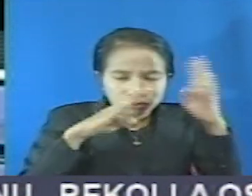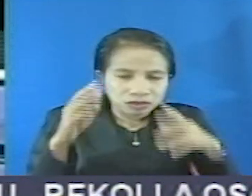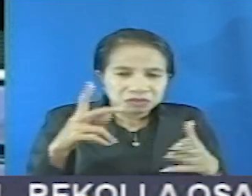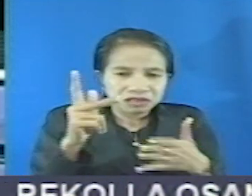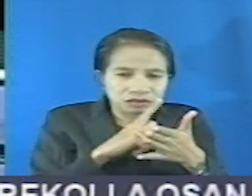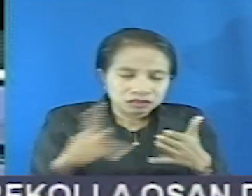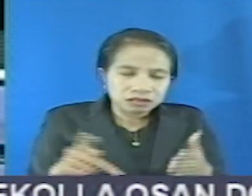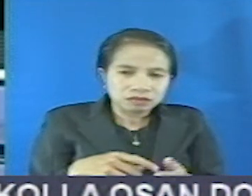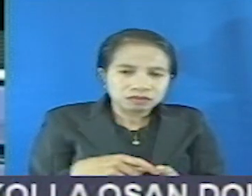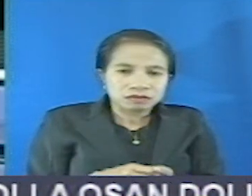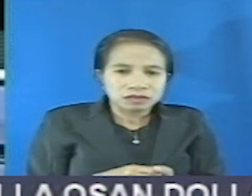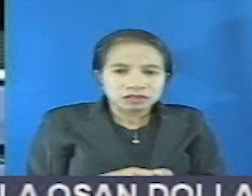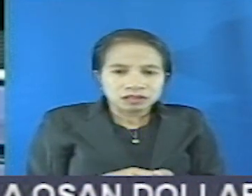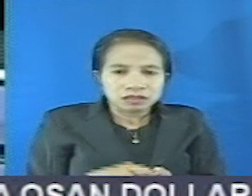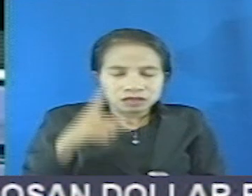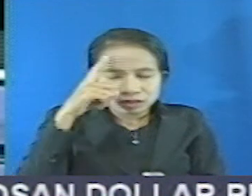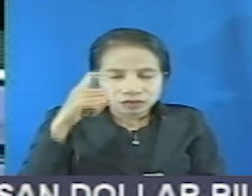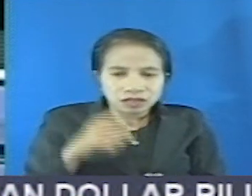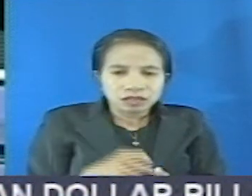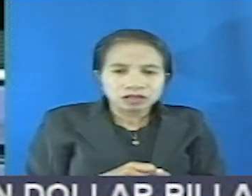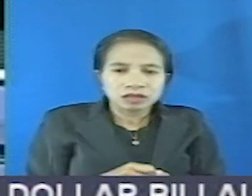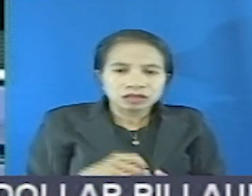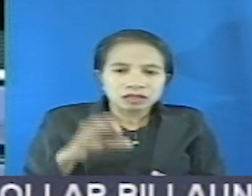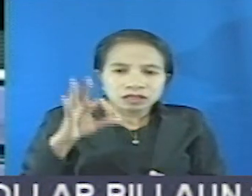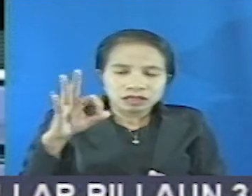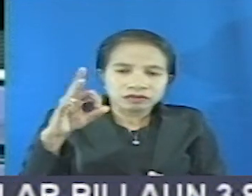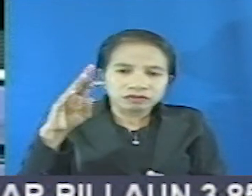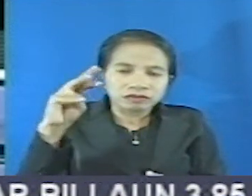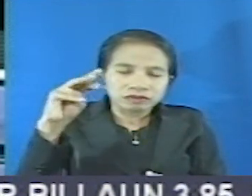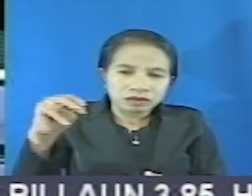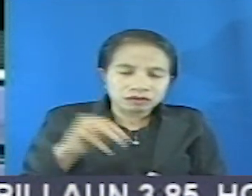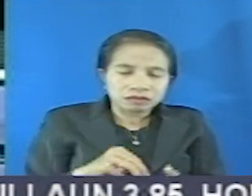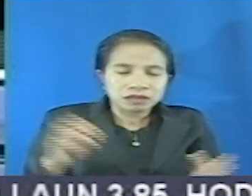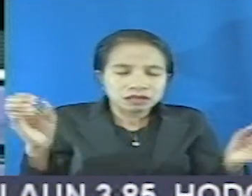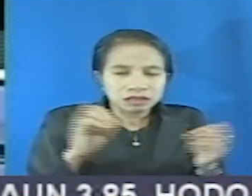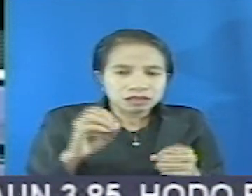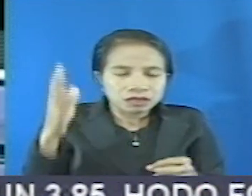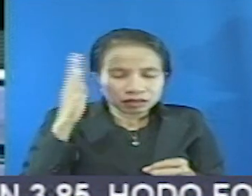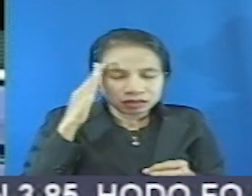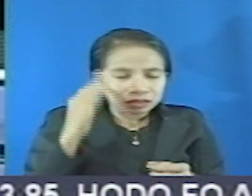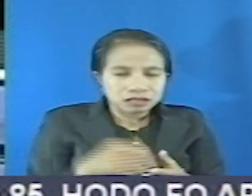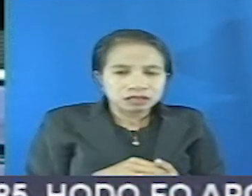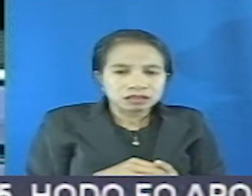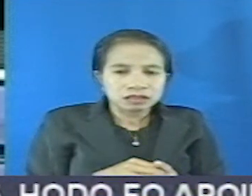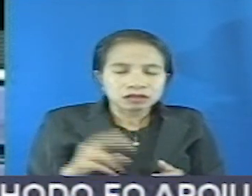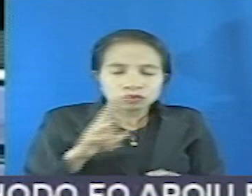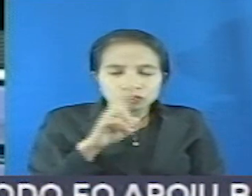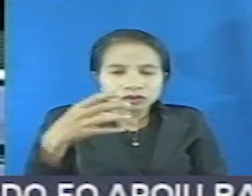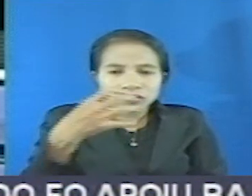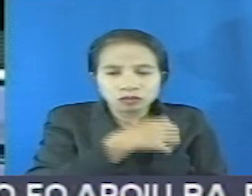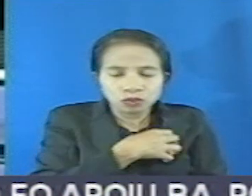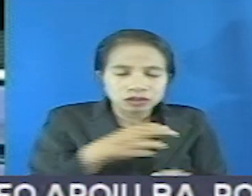tamane Fundasaun Mahem lamenta ho atuasaun sira ne no iha atuasaun sira ne ita uzo ona polisi ba dalan